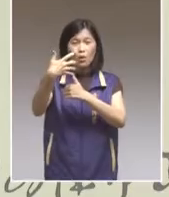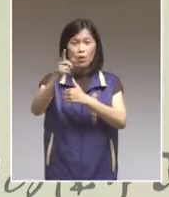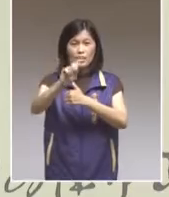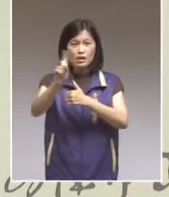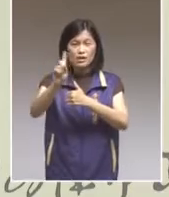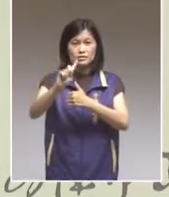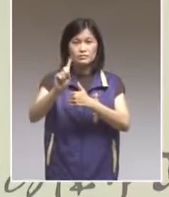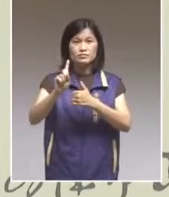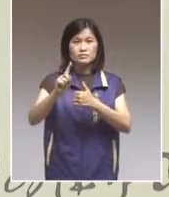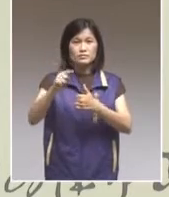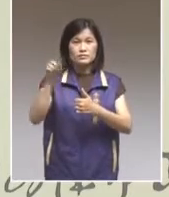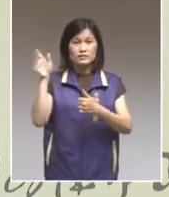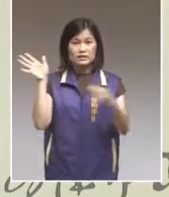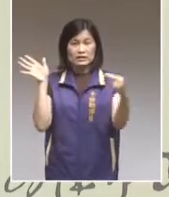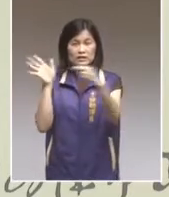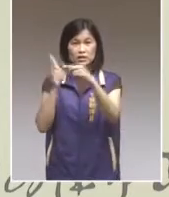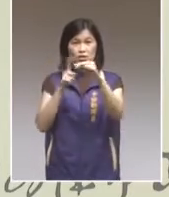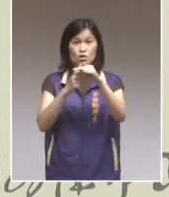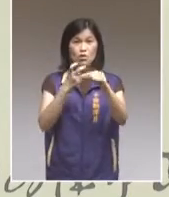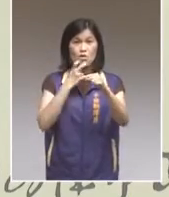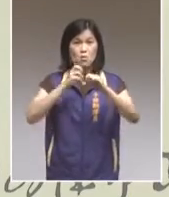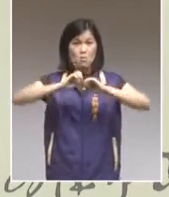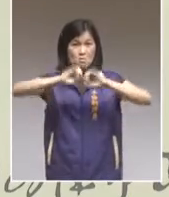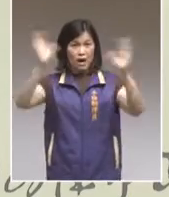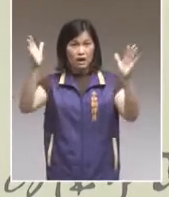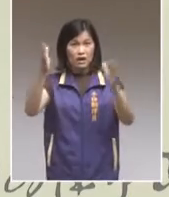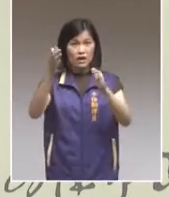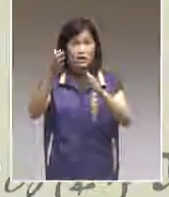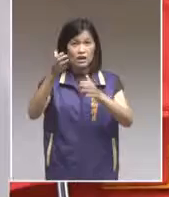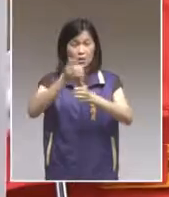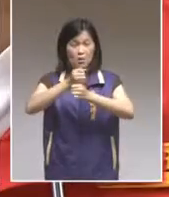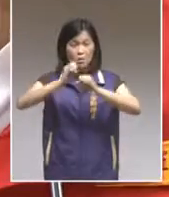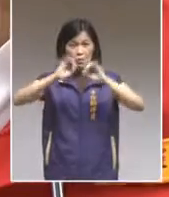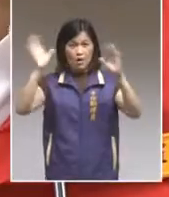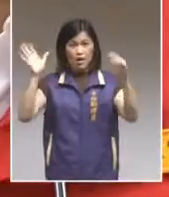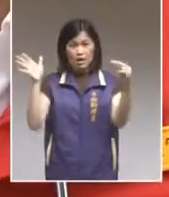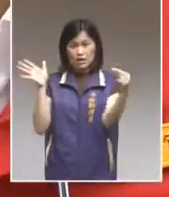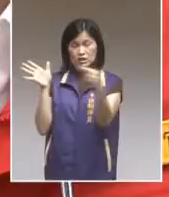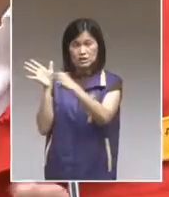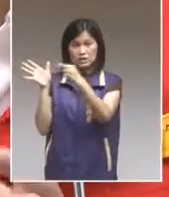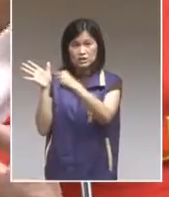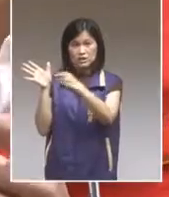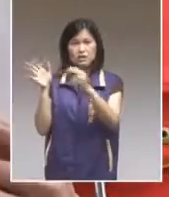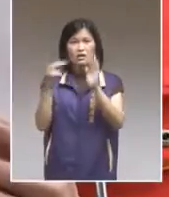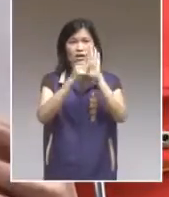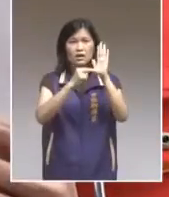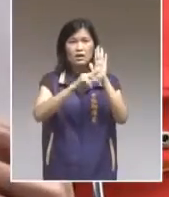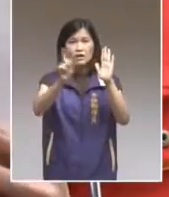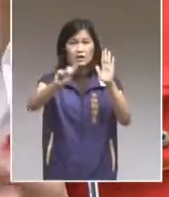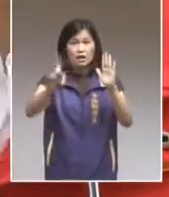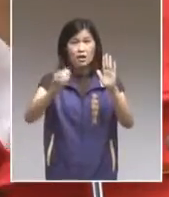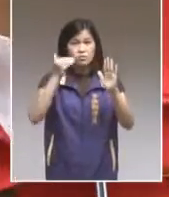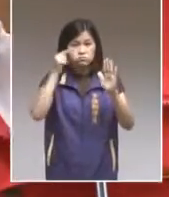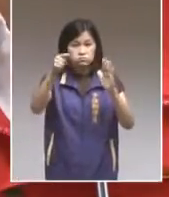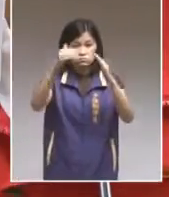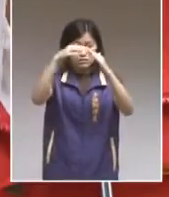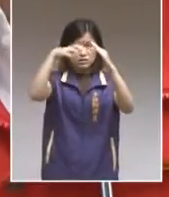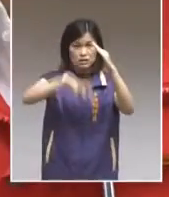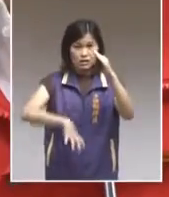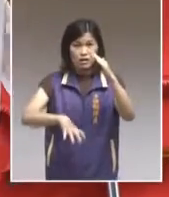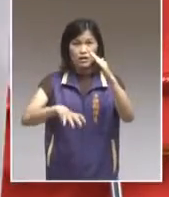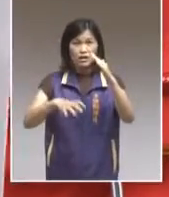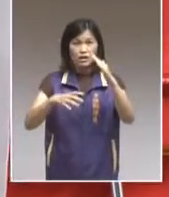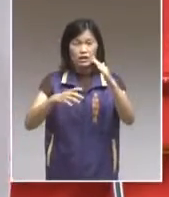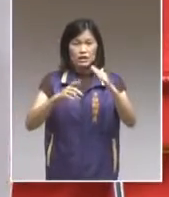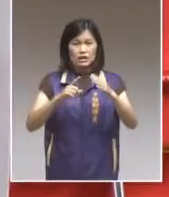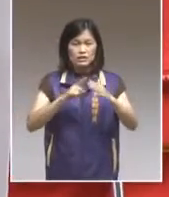哈。这一张是中央疫情指挥中心的这个看板哈，他就说，那假如你在家里